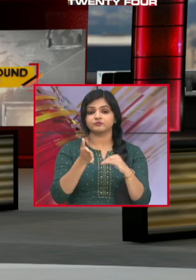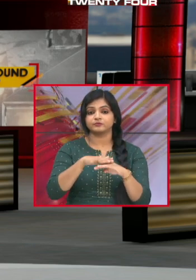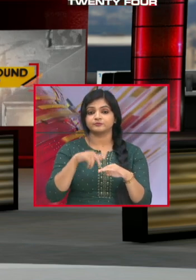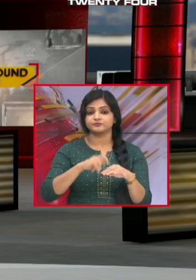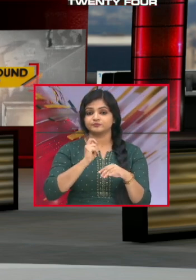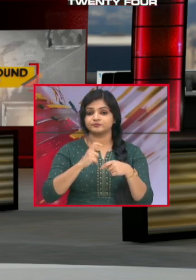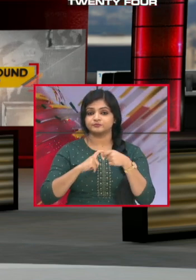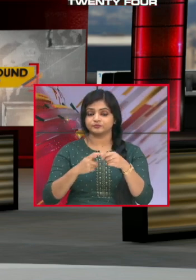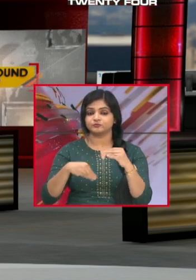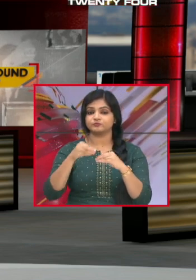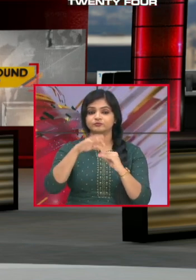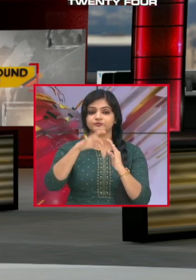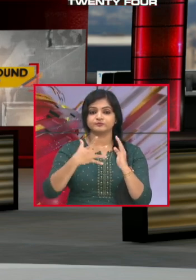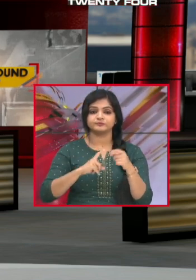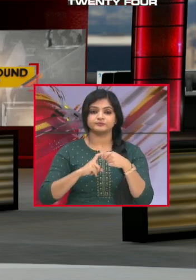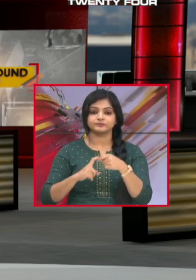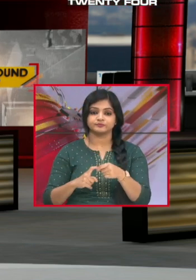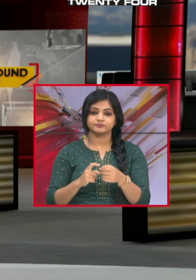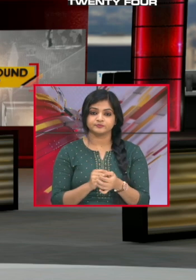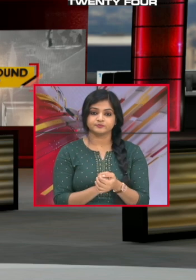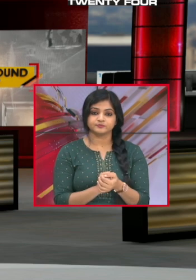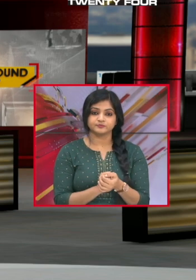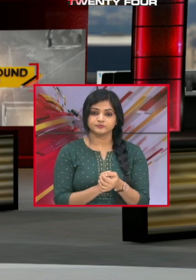ചേരുന്നുണ്ട് വിവരങ്ങളുമായി. അരുൺ, വിവരങ്ങൾ.